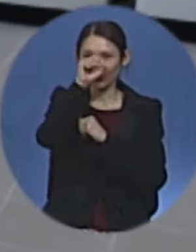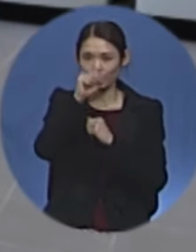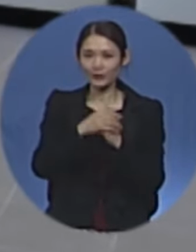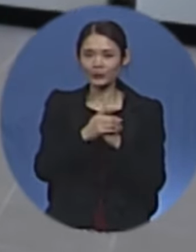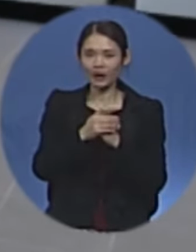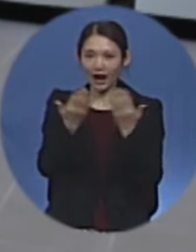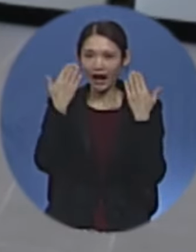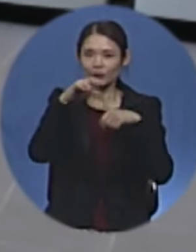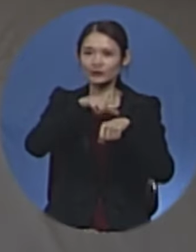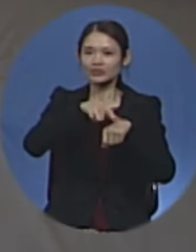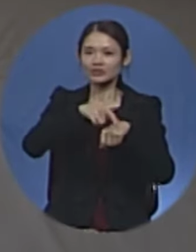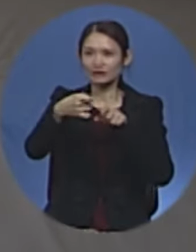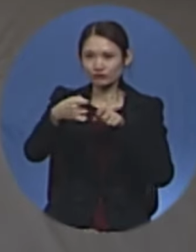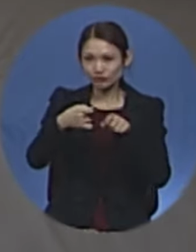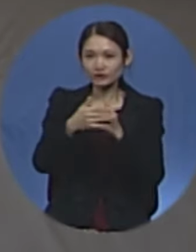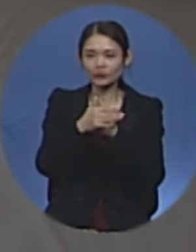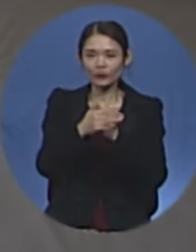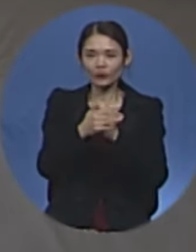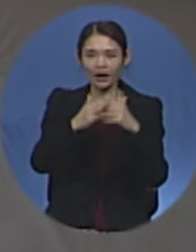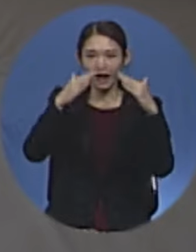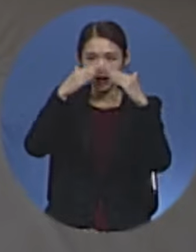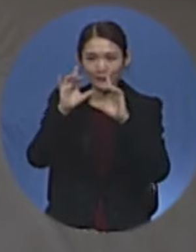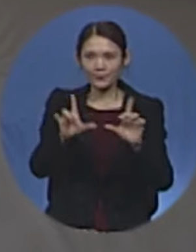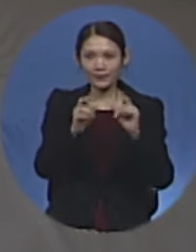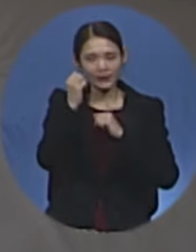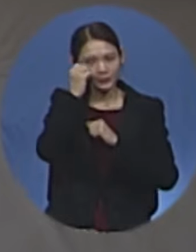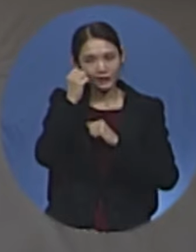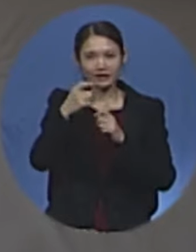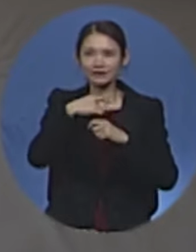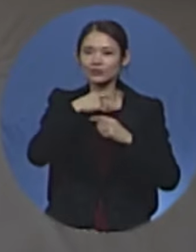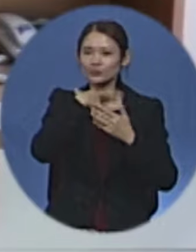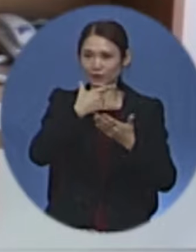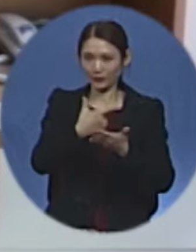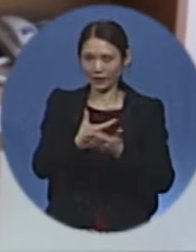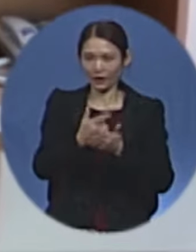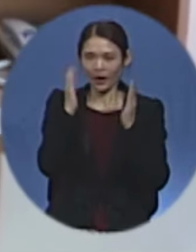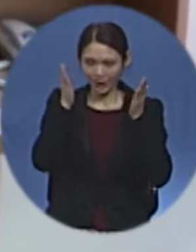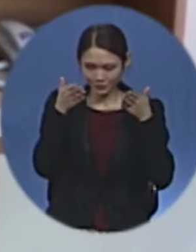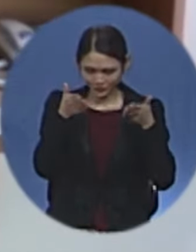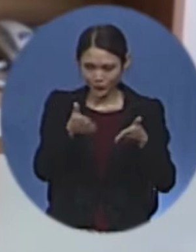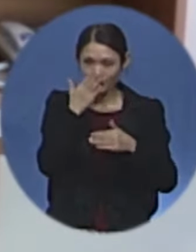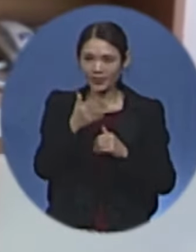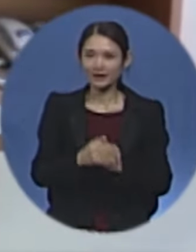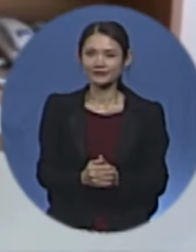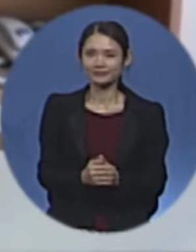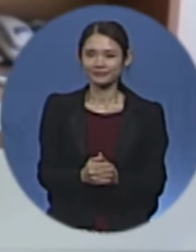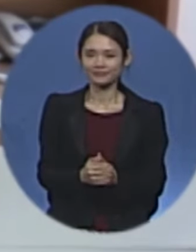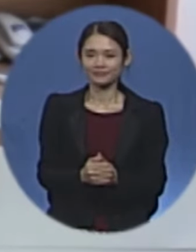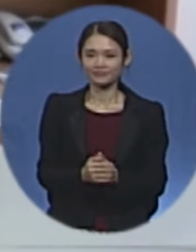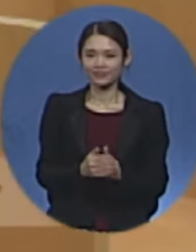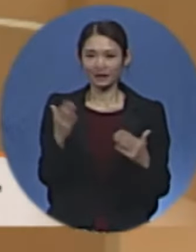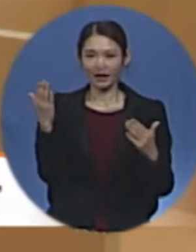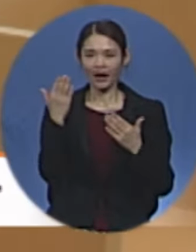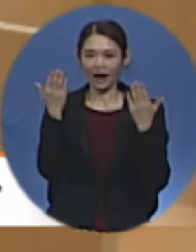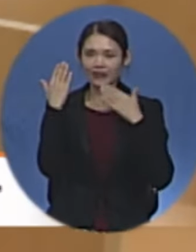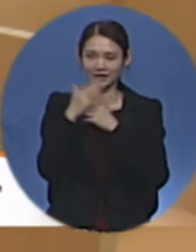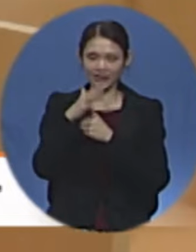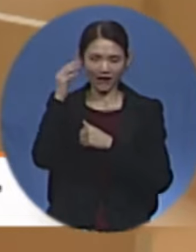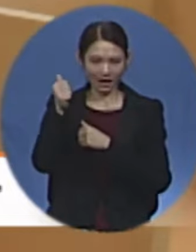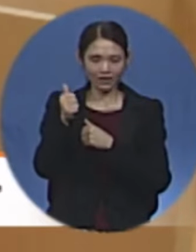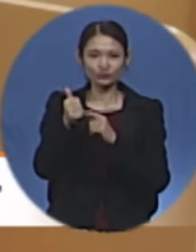통학 시간을 줄이고 캠퍼스에 머물면서 학업에도 전념할 수 있게 됐습니다. 학교의 주인인